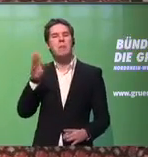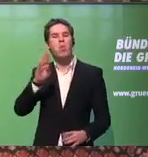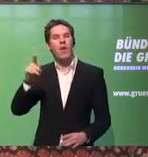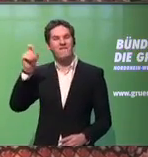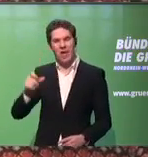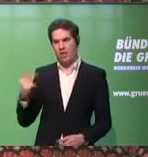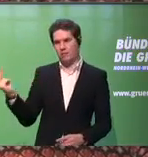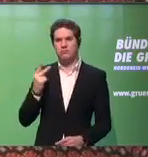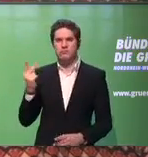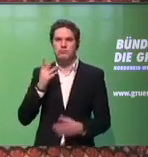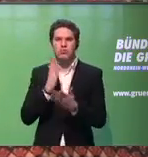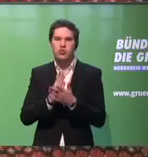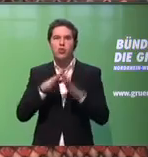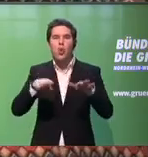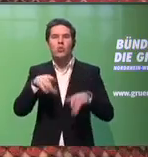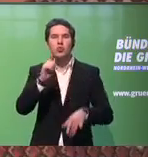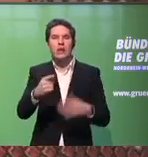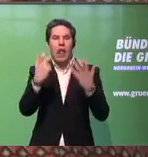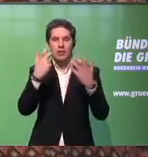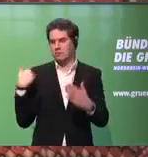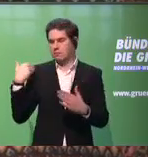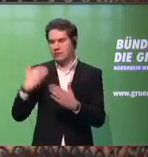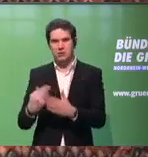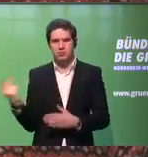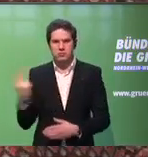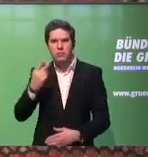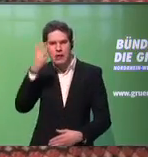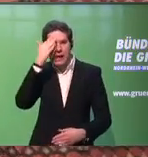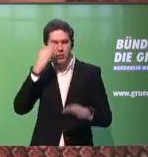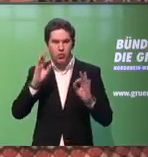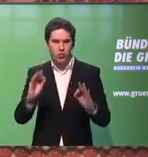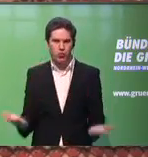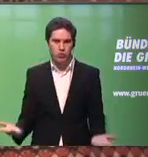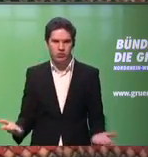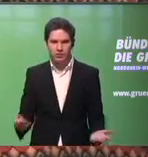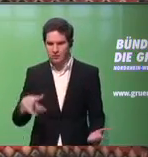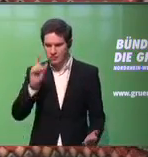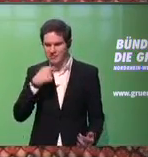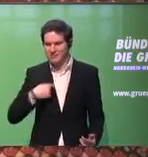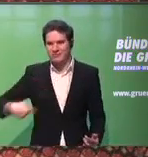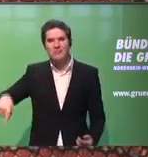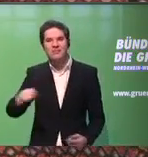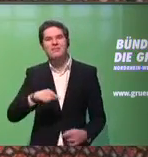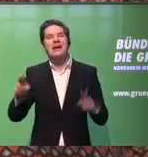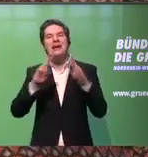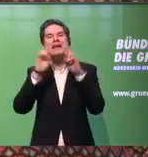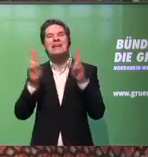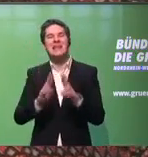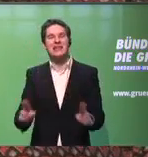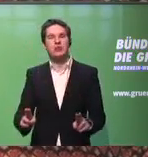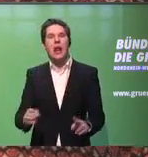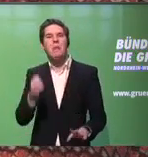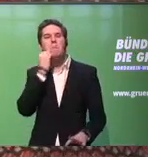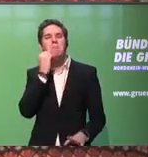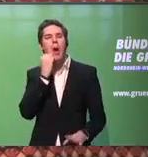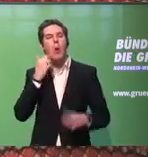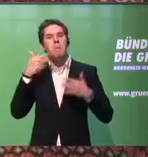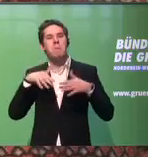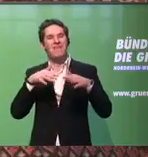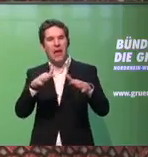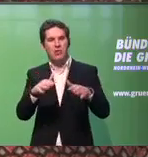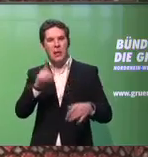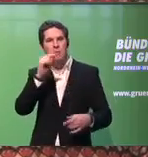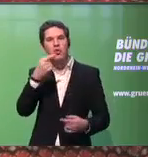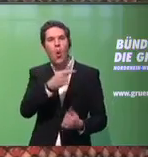uns seit 1980. Wir haben die internationale Bauernbewegung damals in Gorleben und in Lasak auf dem